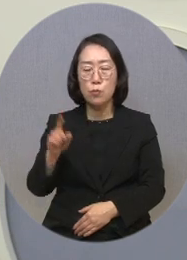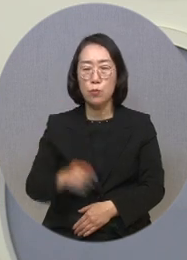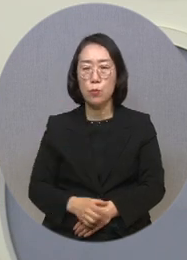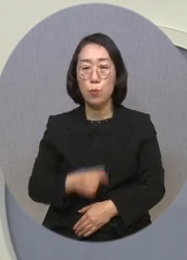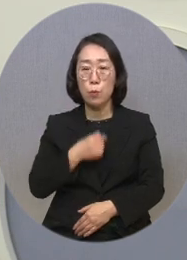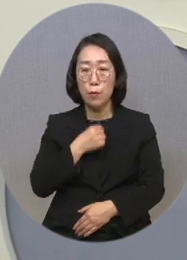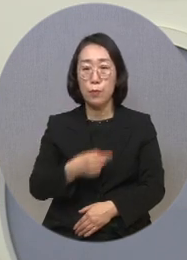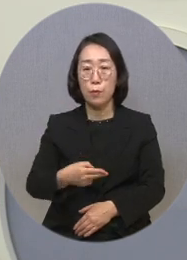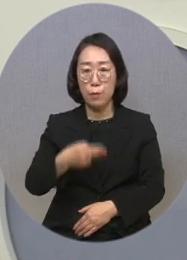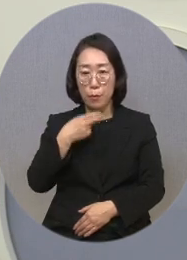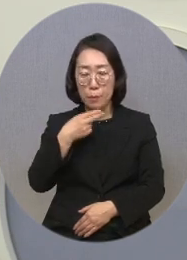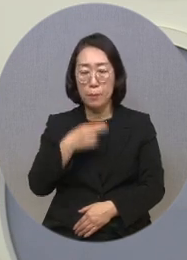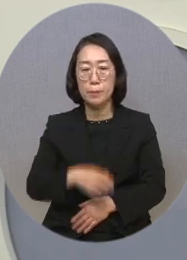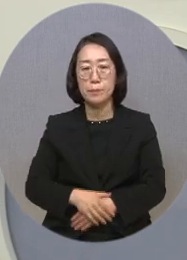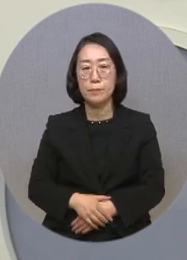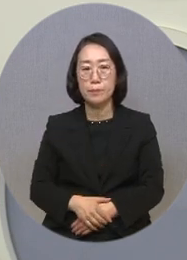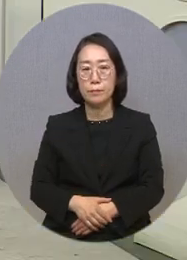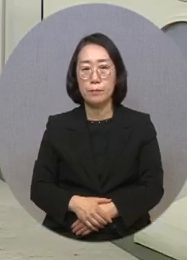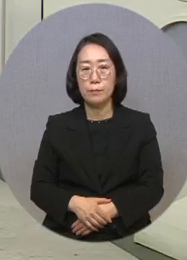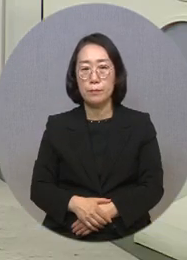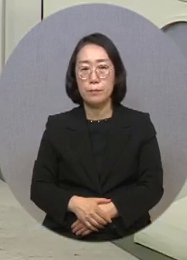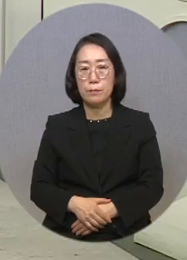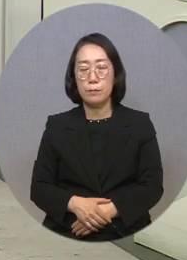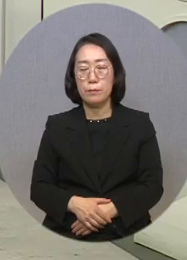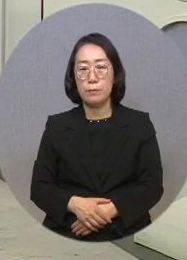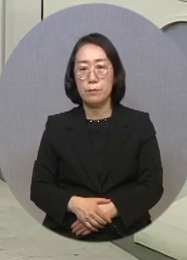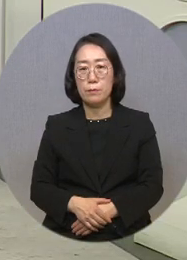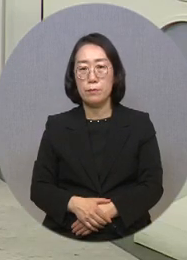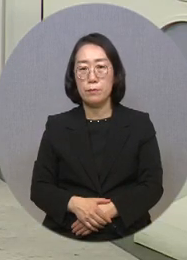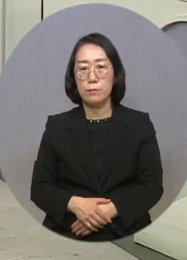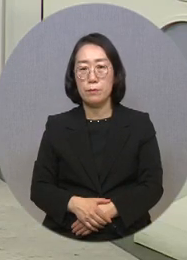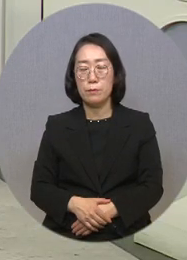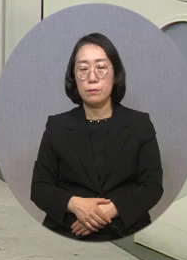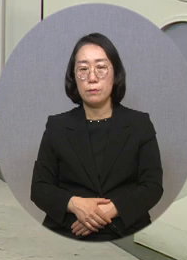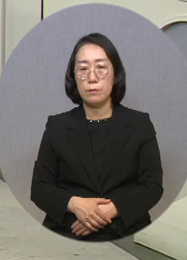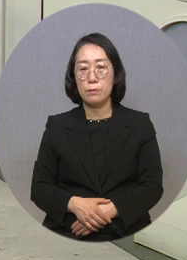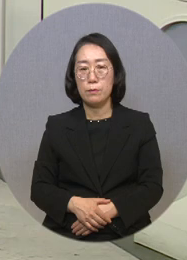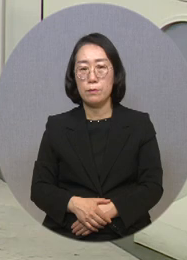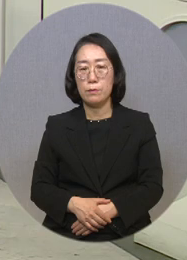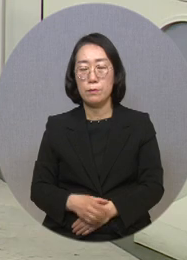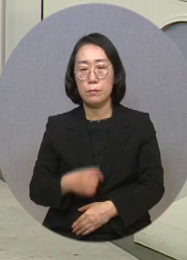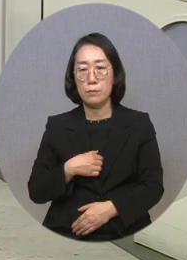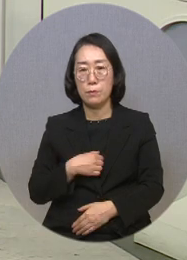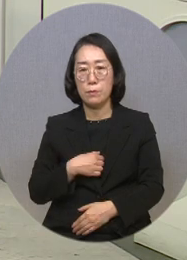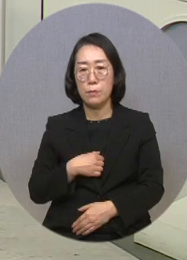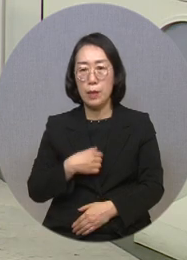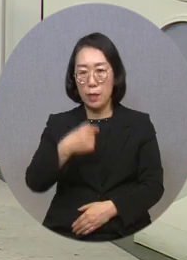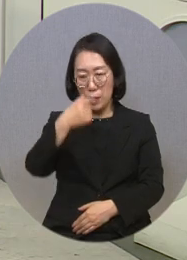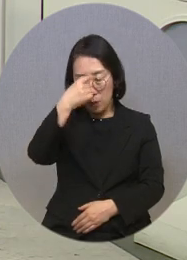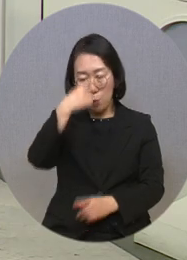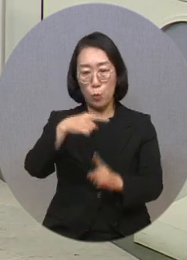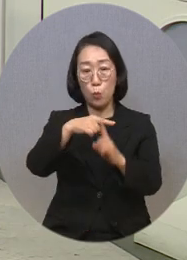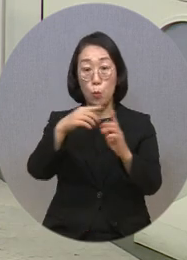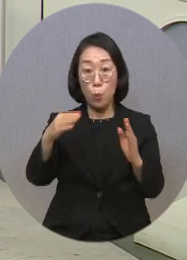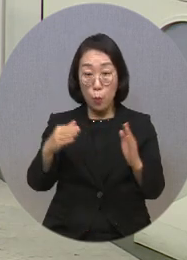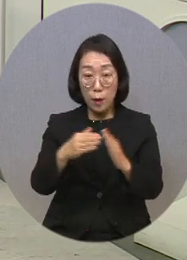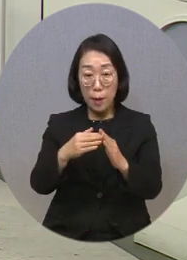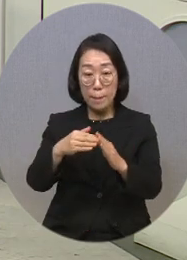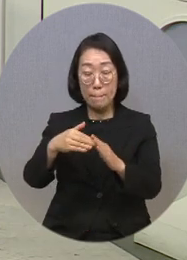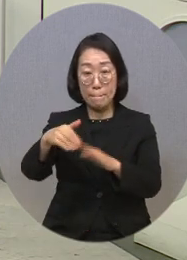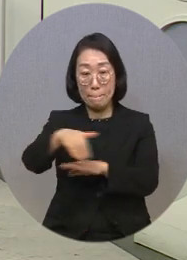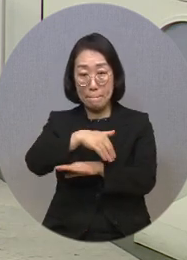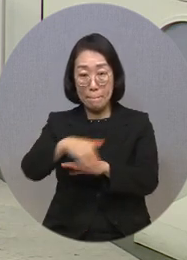것도 원치를 않으셨어요. 뭐 무슨 이렇게 다른 종교 같으면 저는 기독교도 해보고 불교도